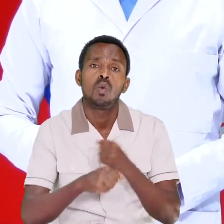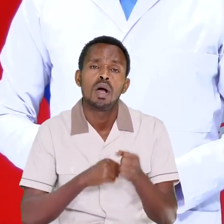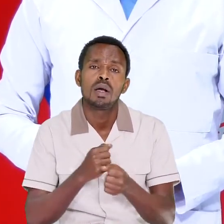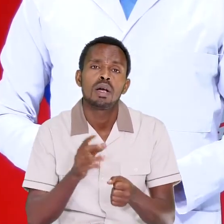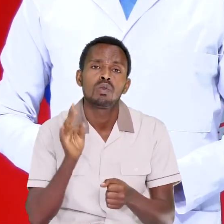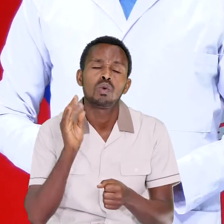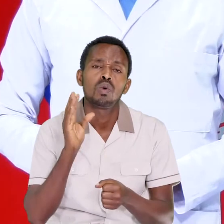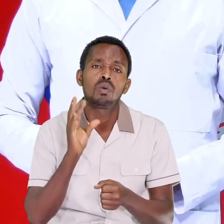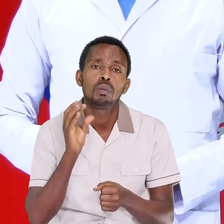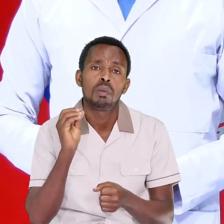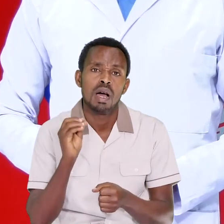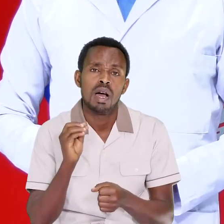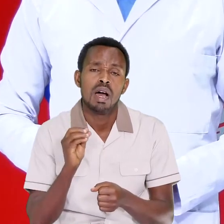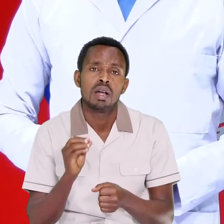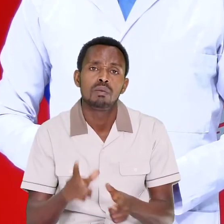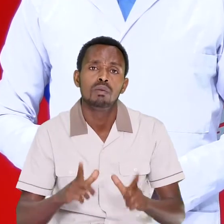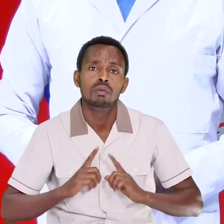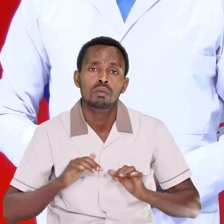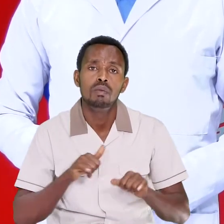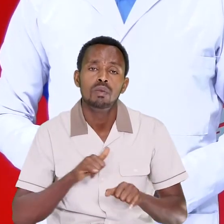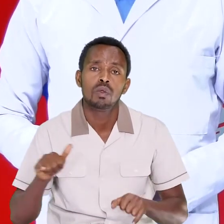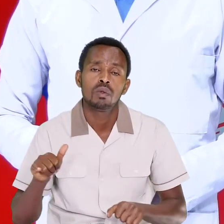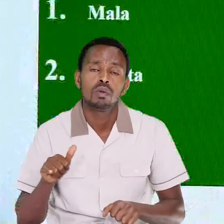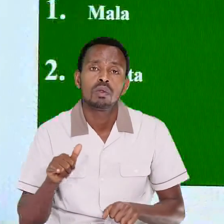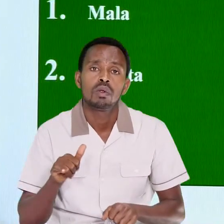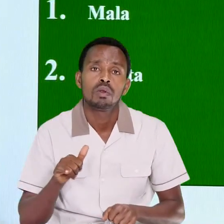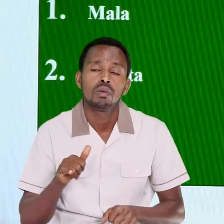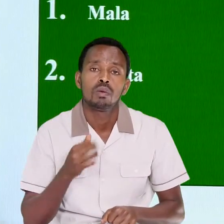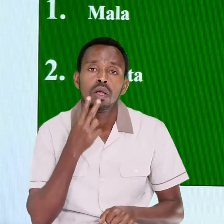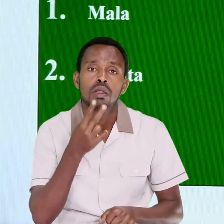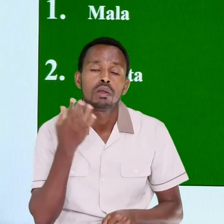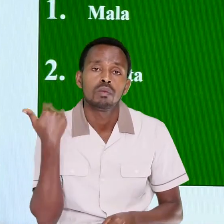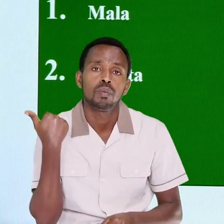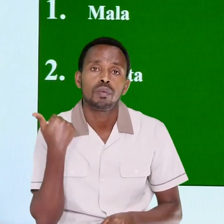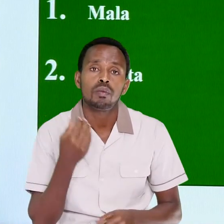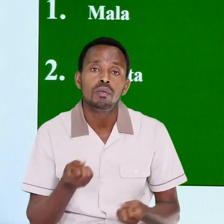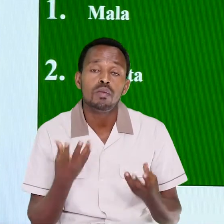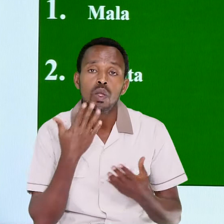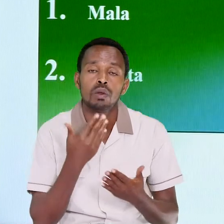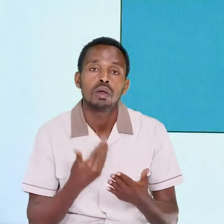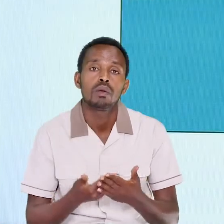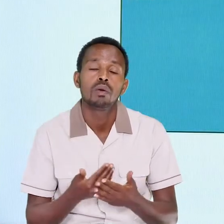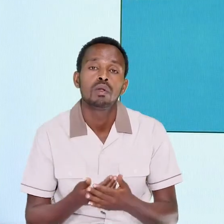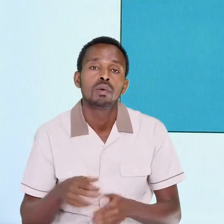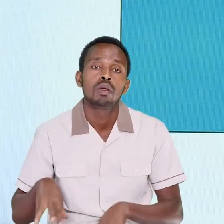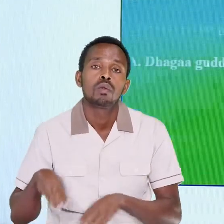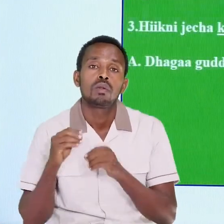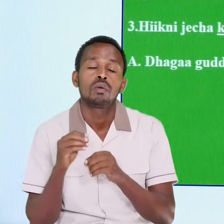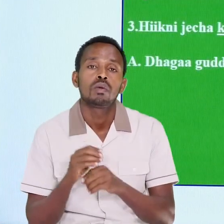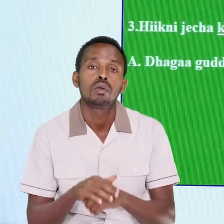danda'u dubbisa isiniif kennamerraa ilaaltanii jirtu. Baay'ee gaariidha.